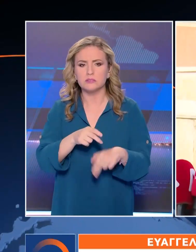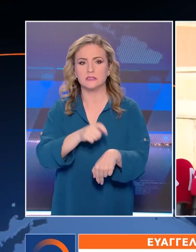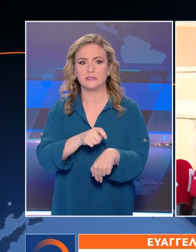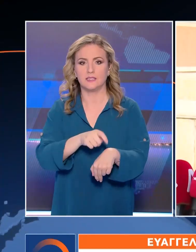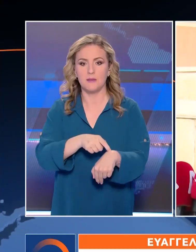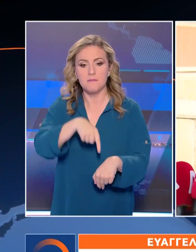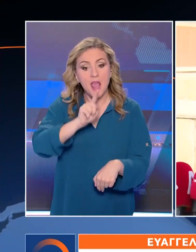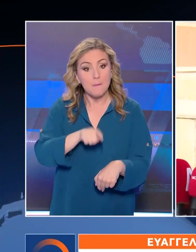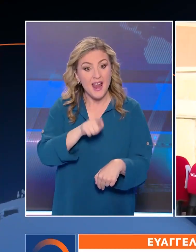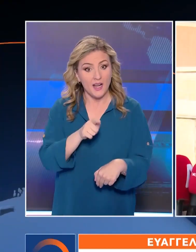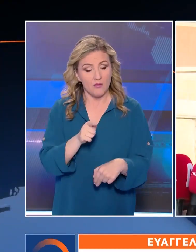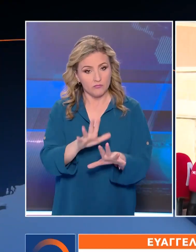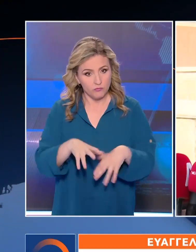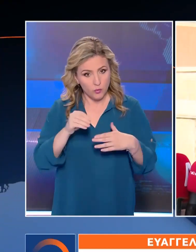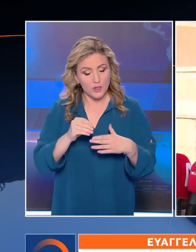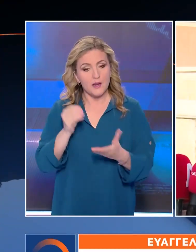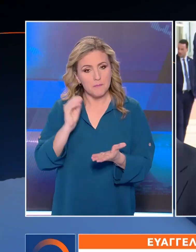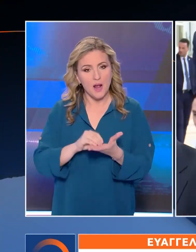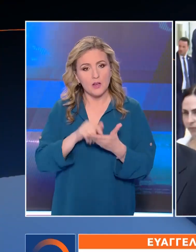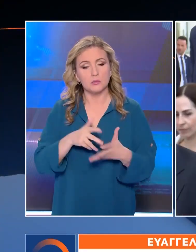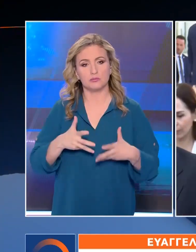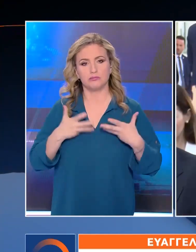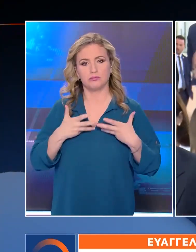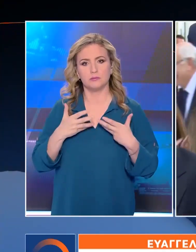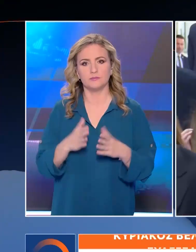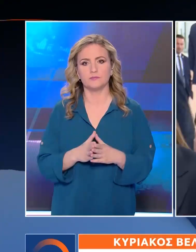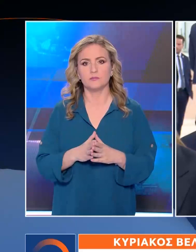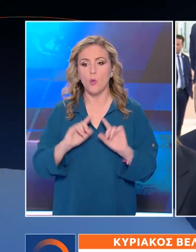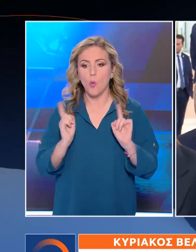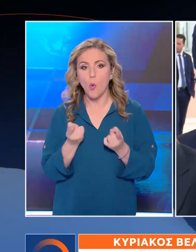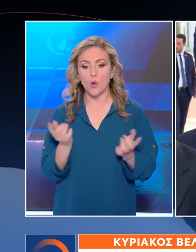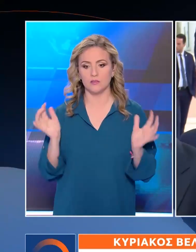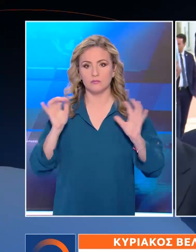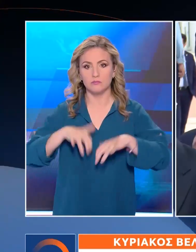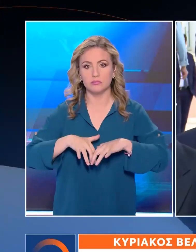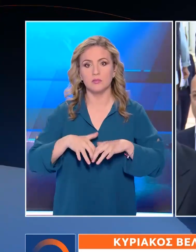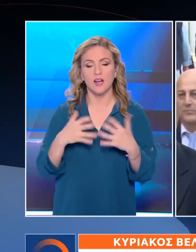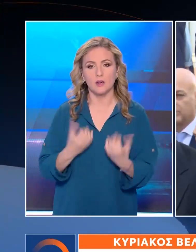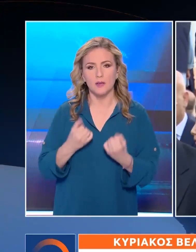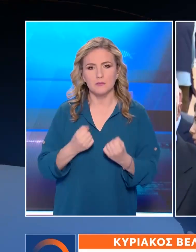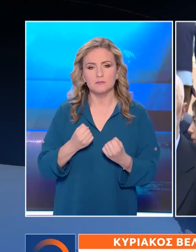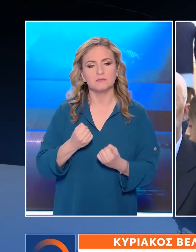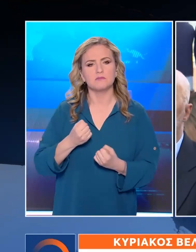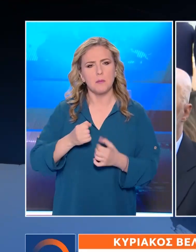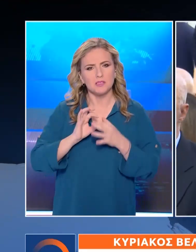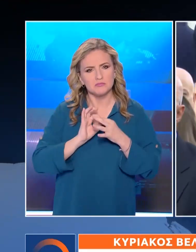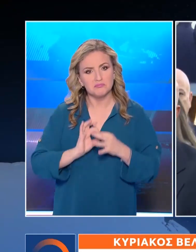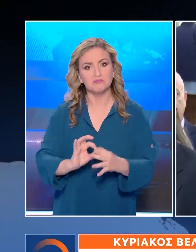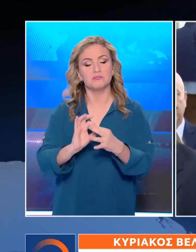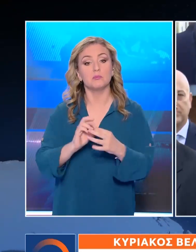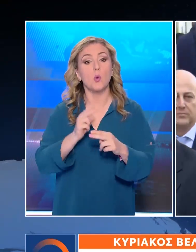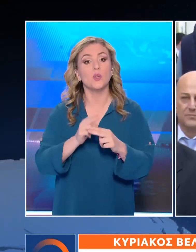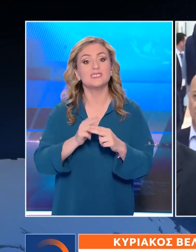της λαϊκής εντολής. Αυτό θα τιμήσουμε σήμερα. Όλοι είμαστε εδώ παρόντες και συνεχίζουμε παρόντες για αυτό που αξιακά για μας είναι το